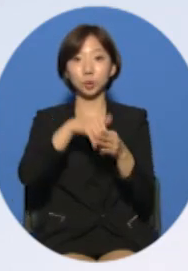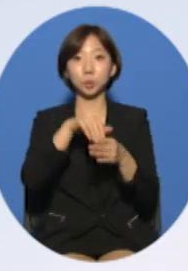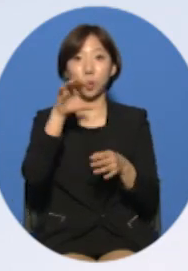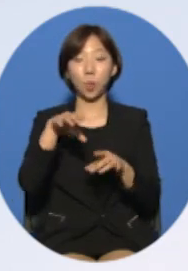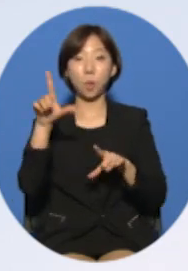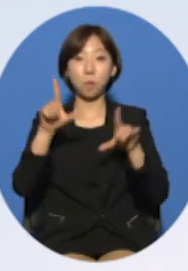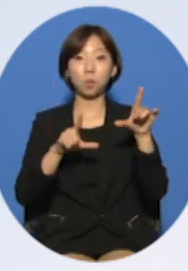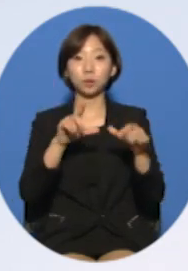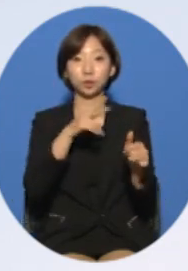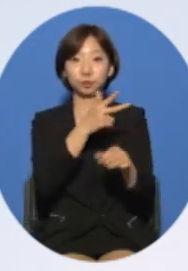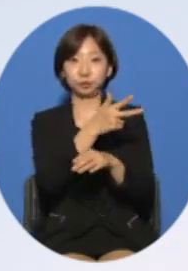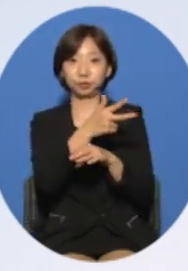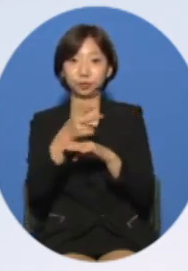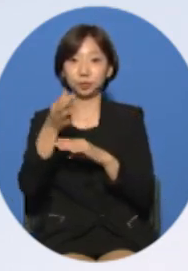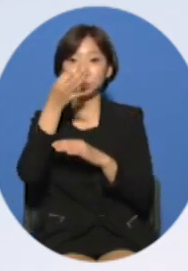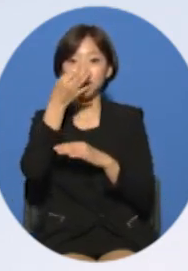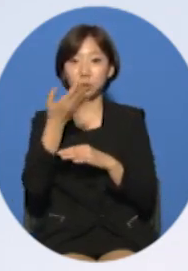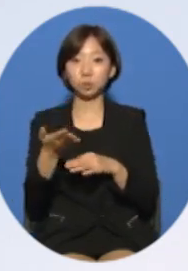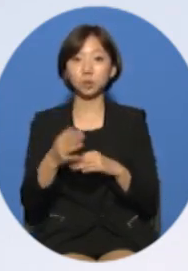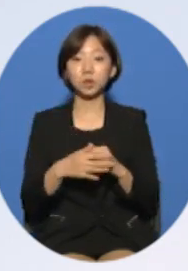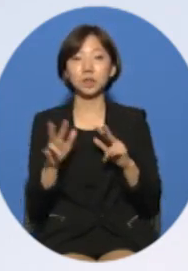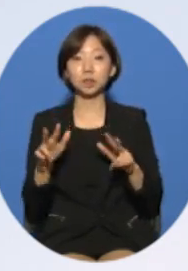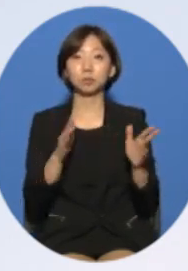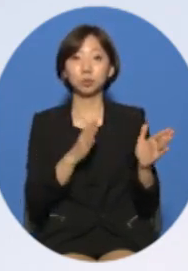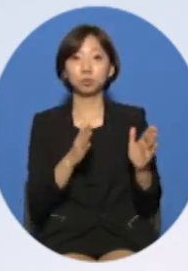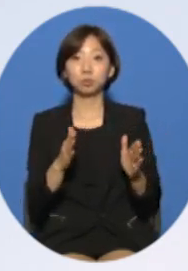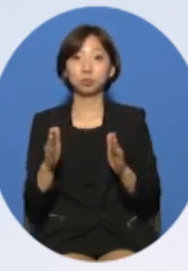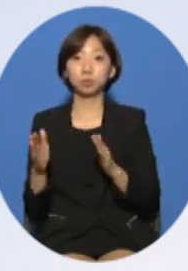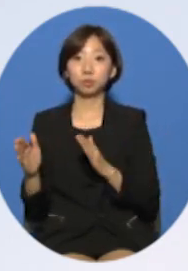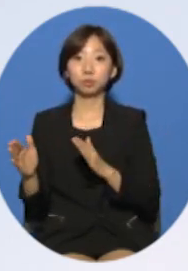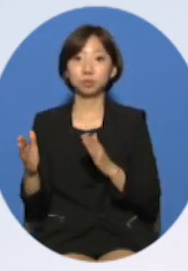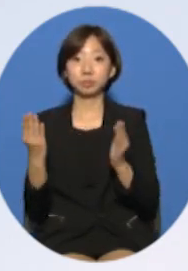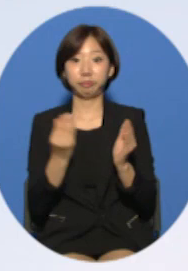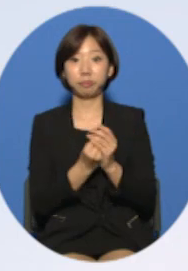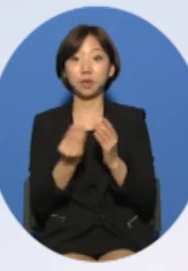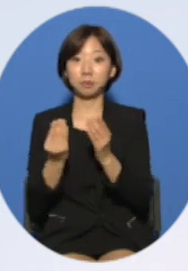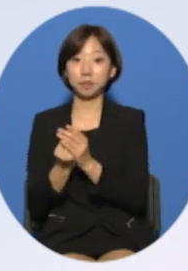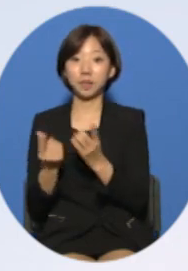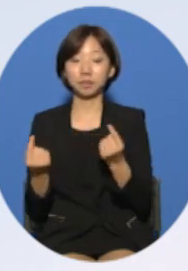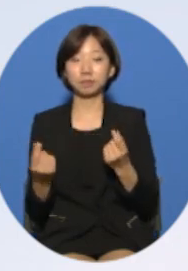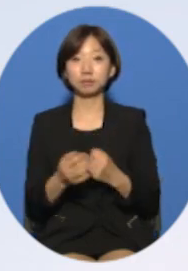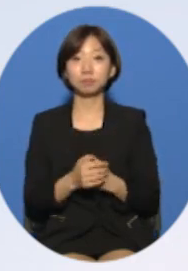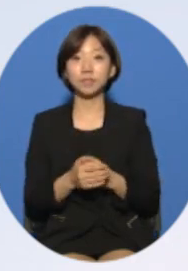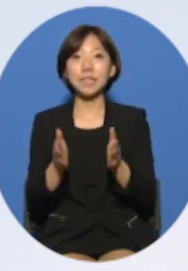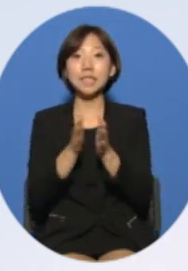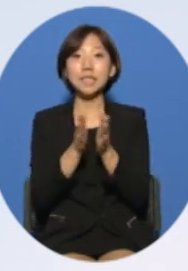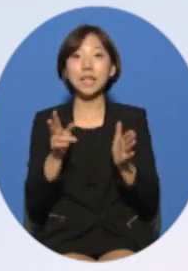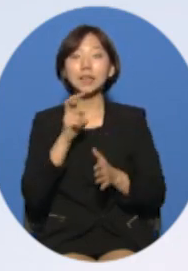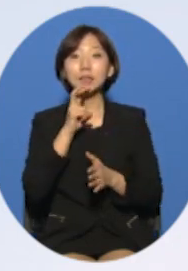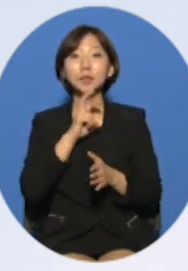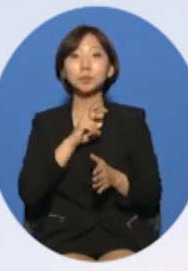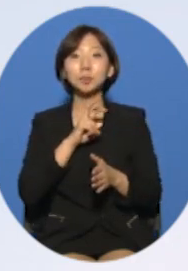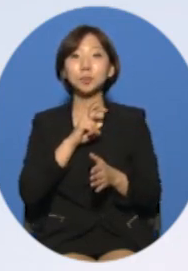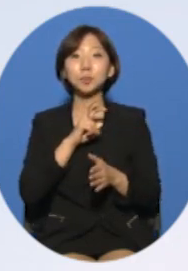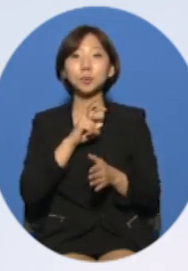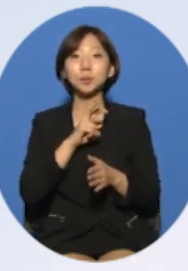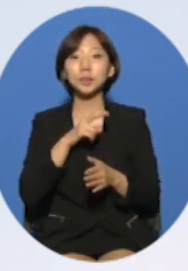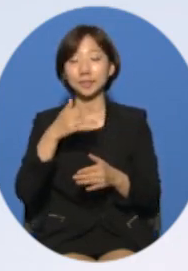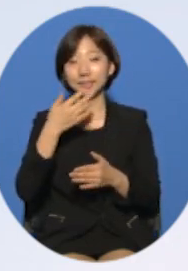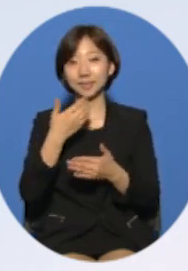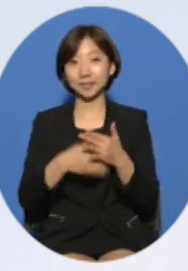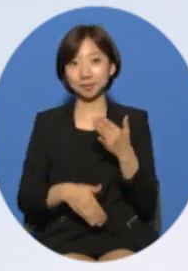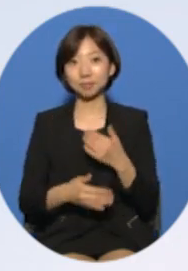있는데요. 속속 투표 준비가 이루어지고 있는 모습을 볼 수가 있습니다. 그렇죠. 지금 투표 시작 20분을 채 남기지